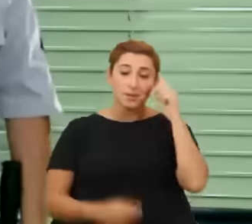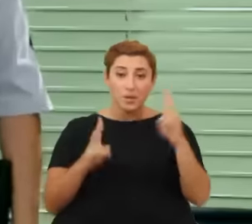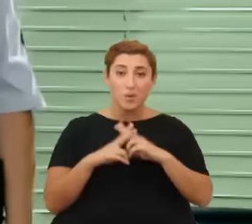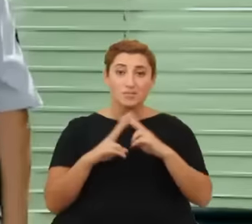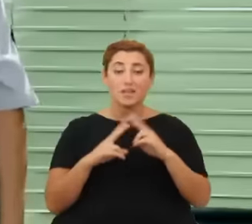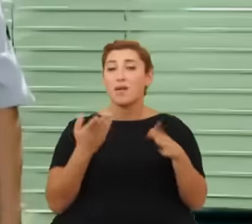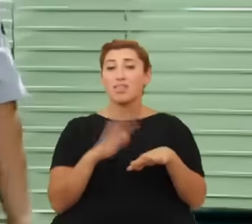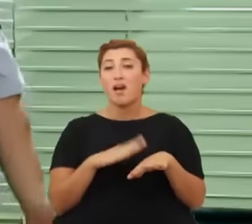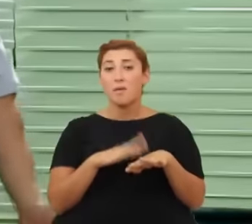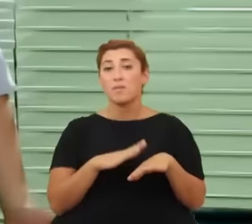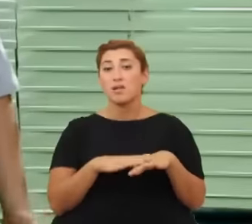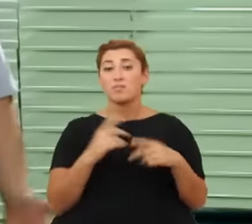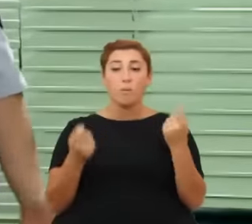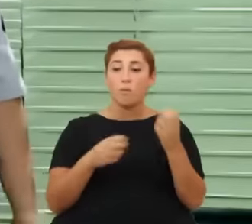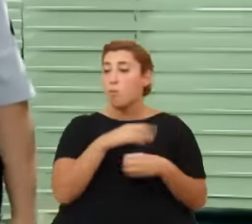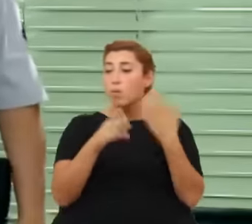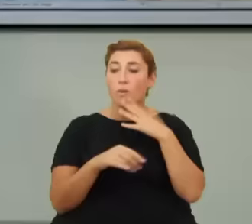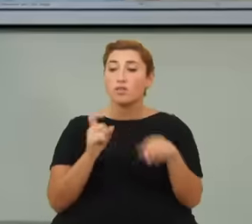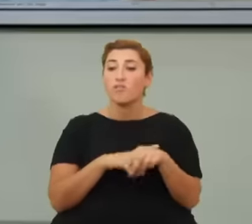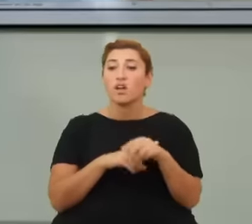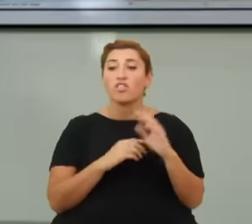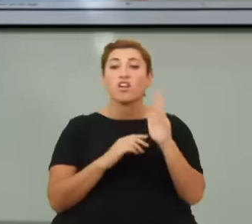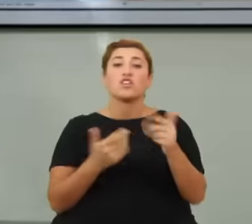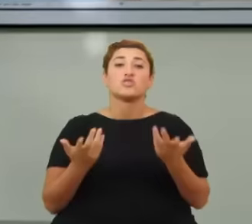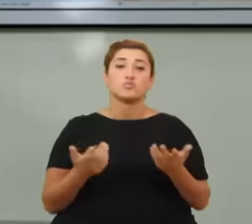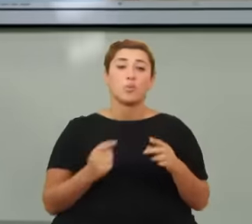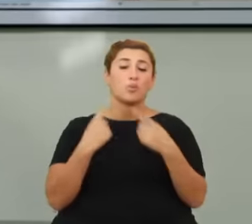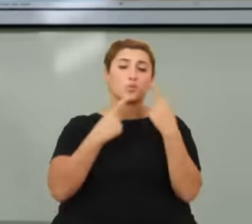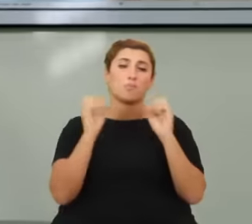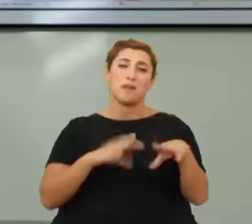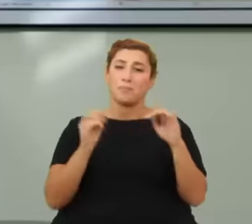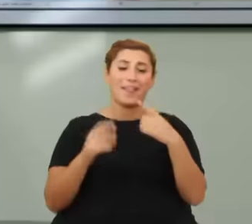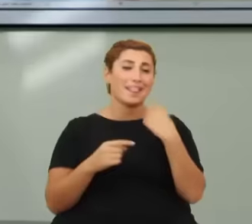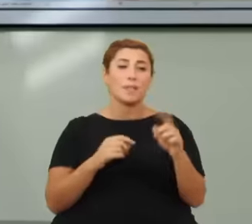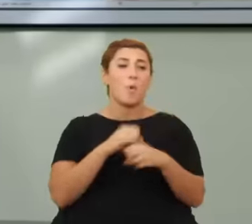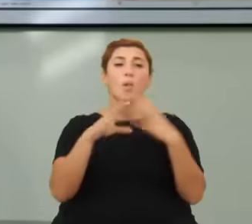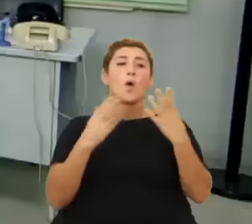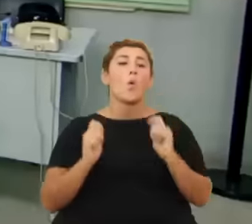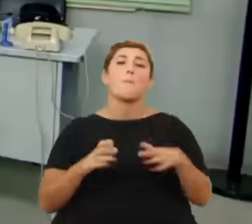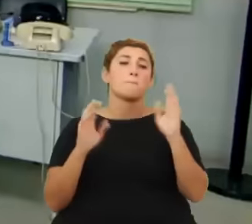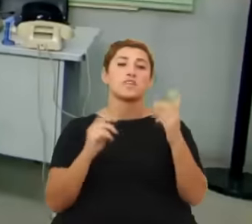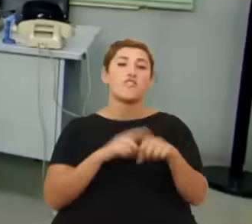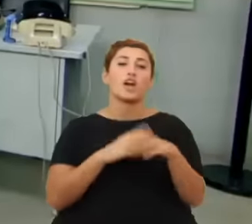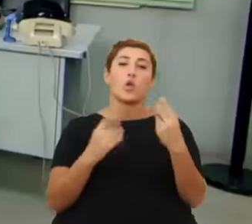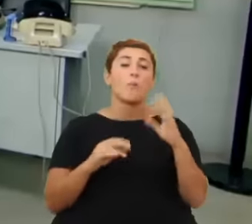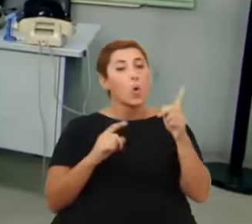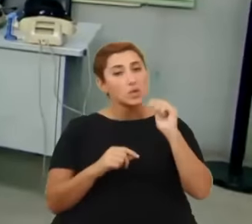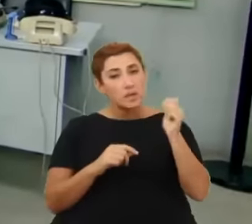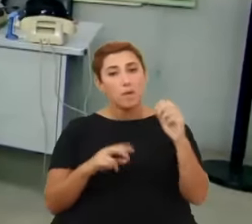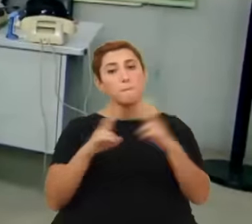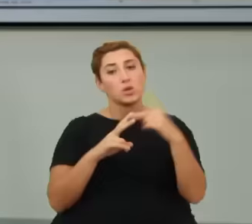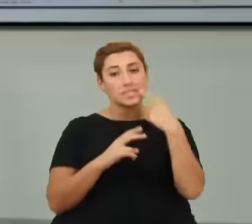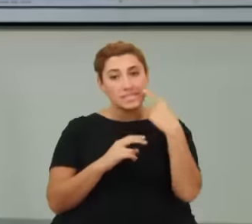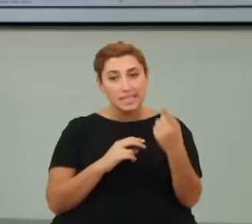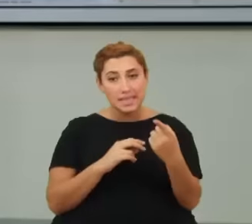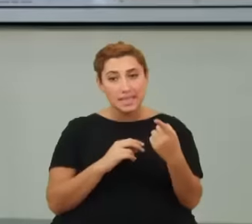Başkomiserim ya ne yapalım? Vukuat olmayınca vakit geçmiyor. Bırak rif rif. Rif rif bırak. Ne demek vukuat olmayınca vakit geçmiyor? O zaman polis de